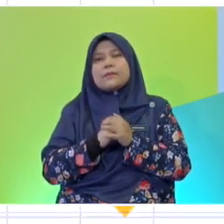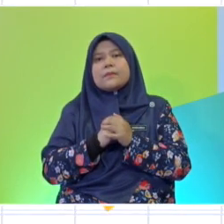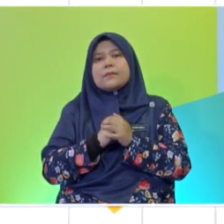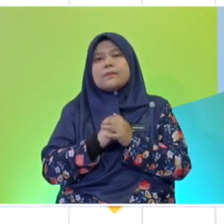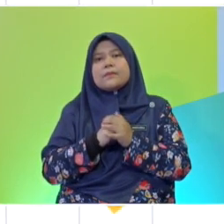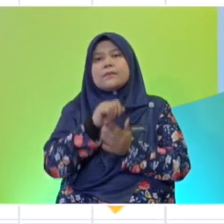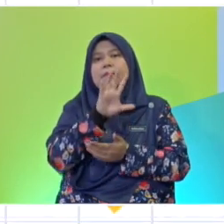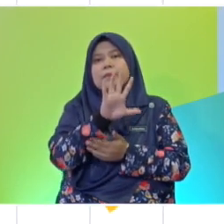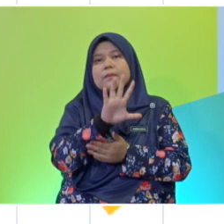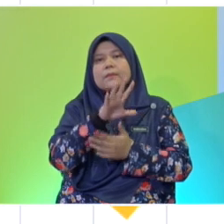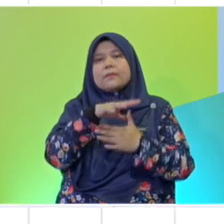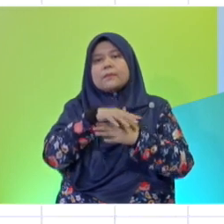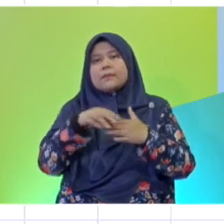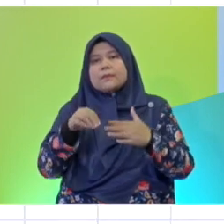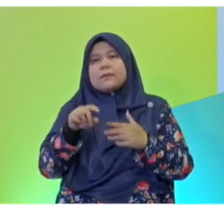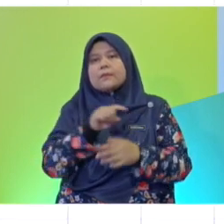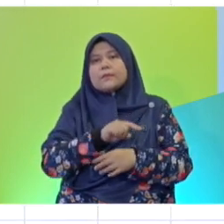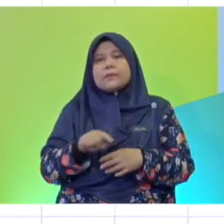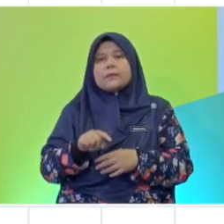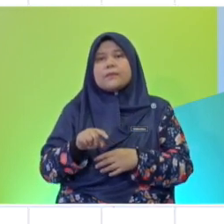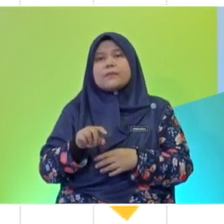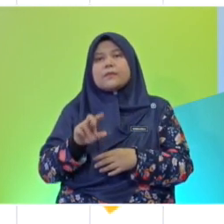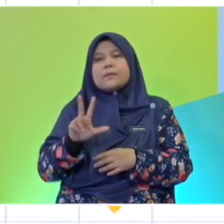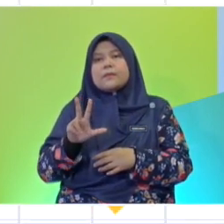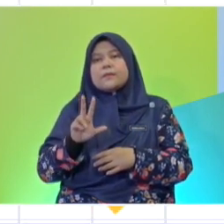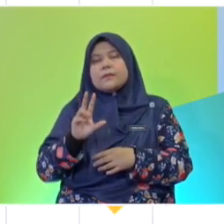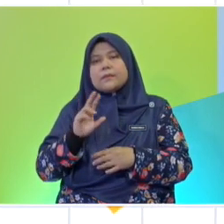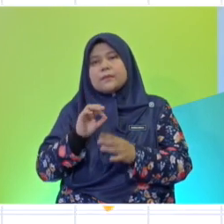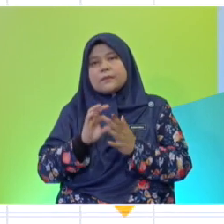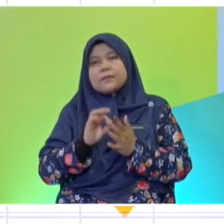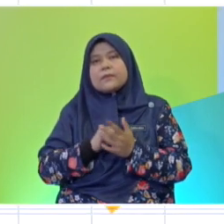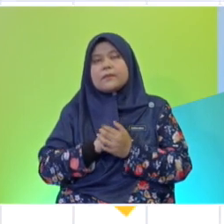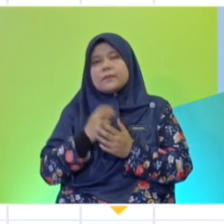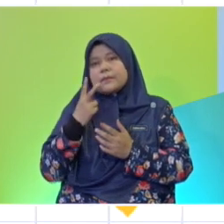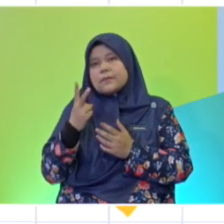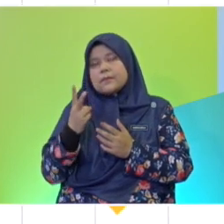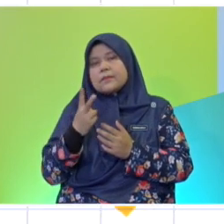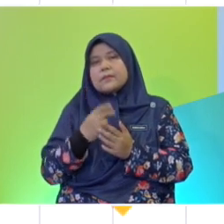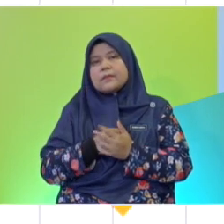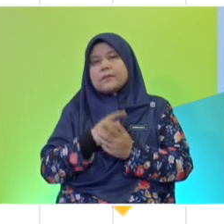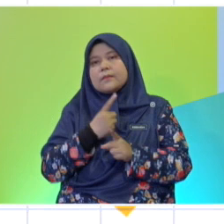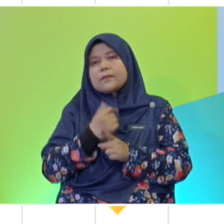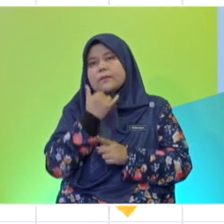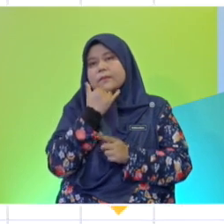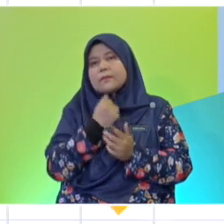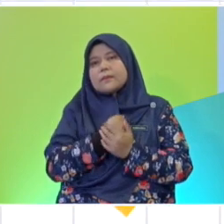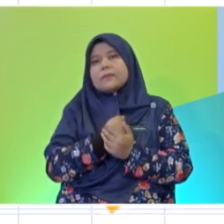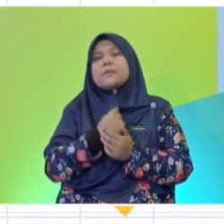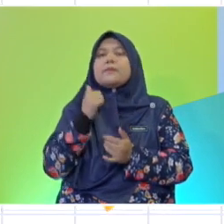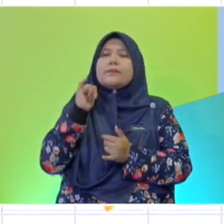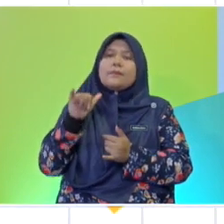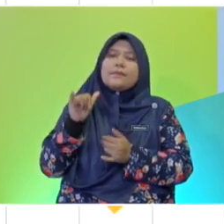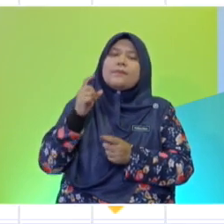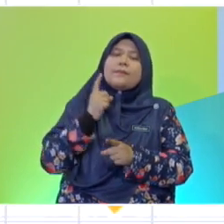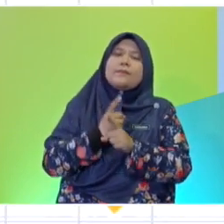5 ringgit per 3 biji sama dengan 20 Ringgit Oke yuk